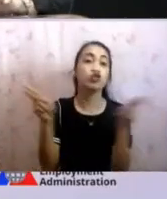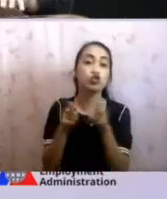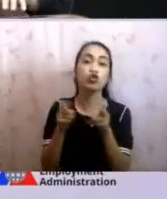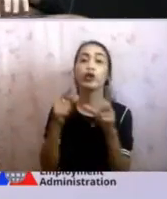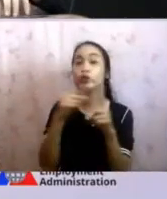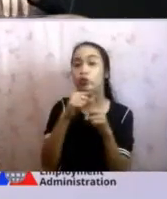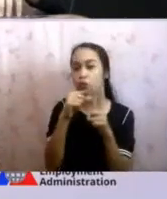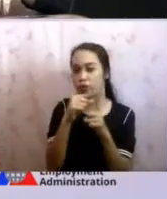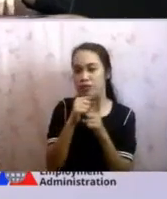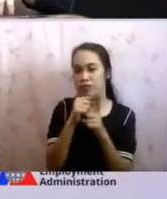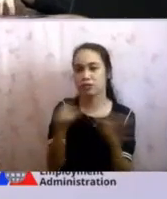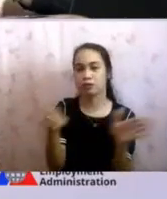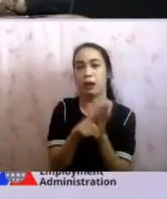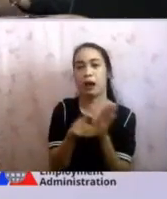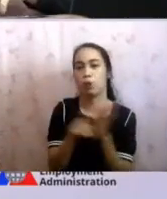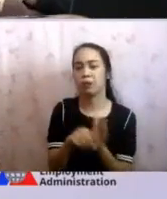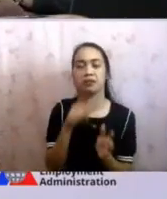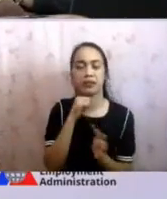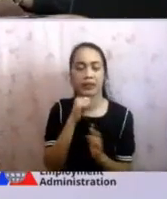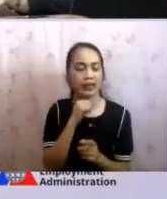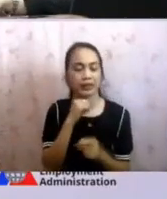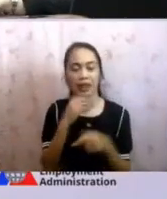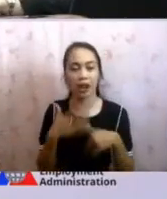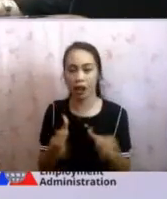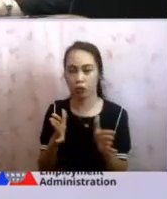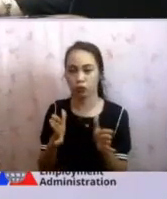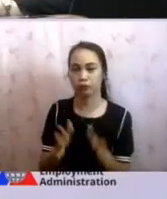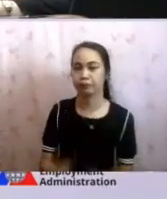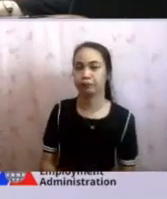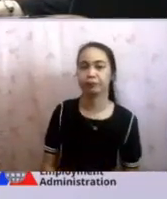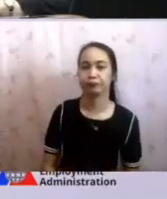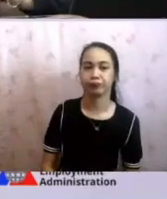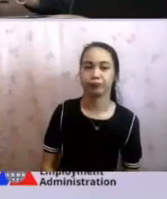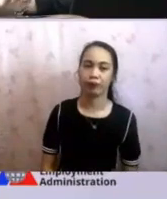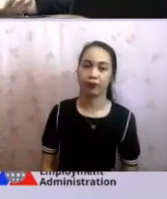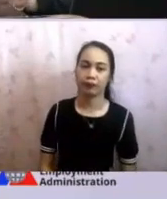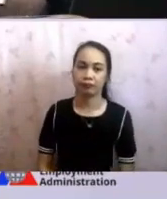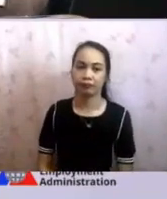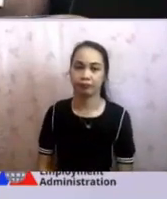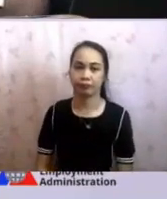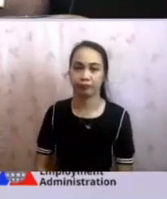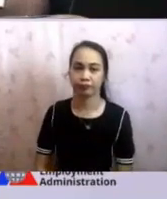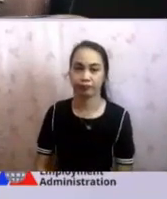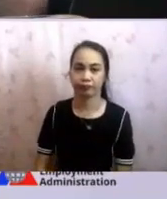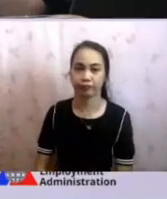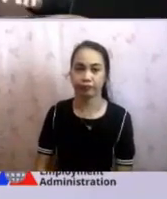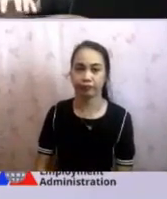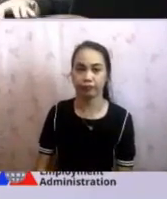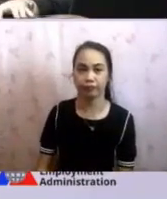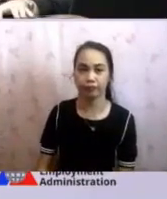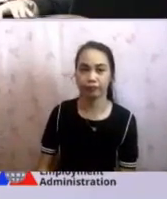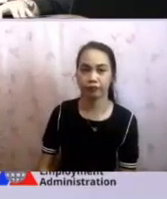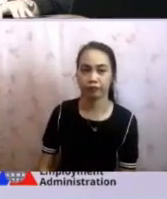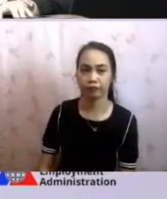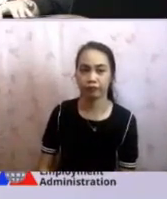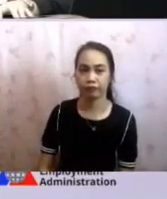pwedeng magbutang lang hag DOST. You have to put the entire Department of Science and Technology and so